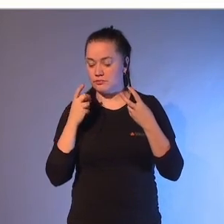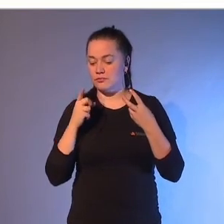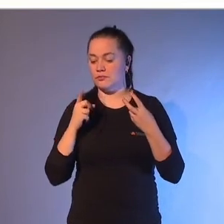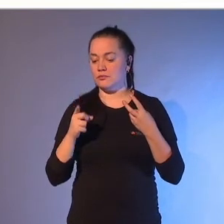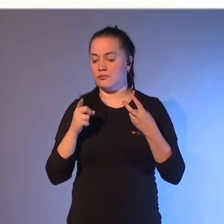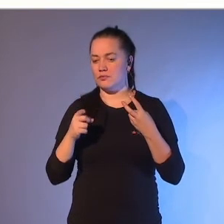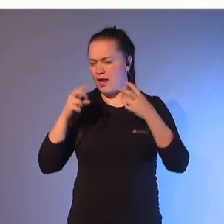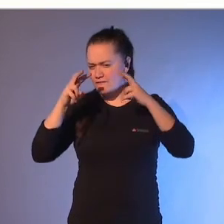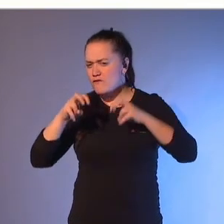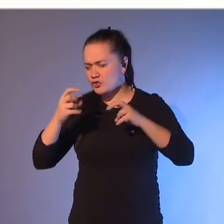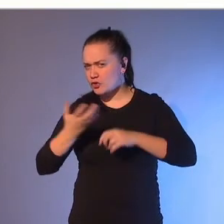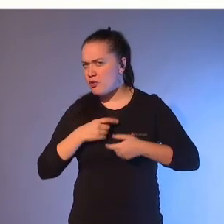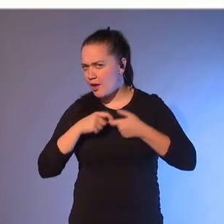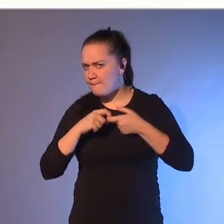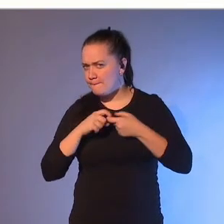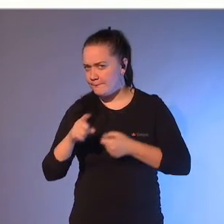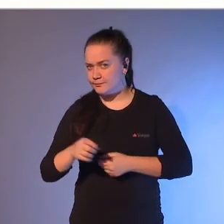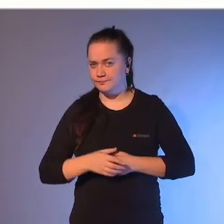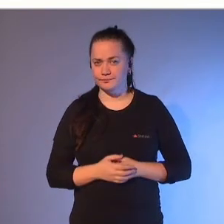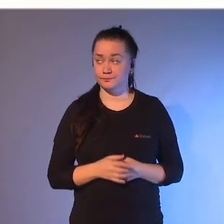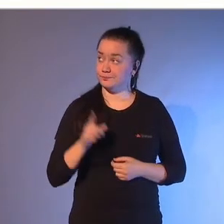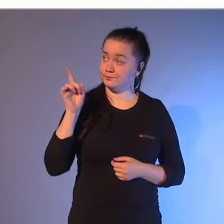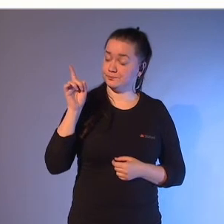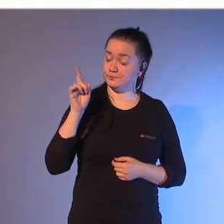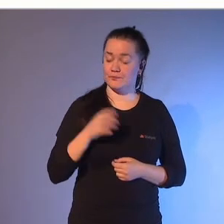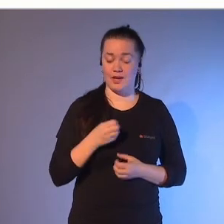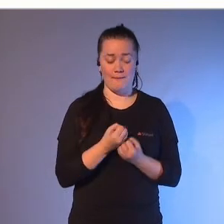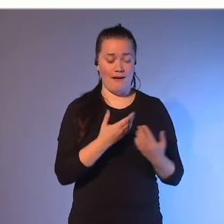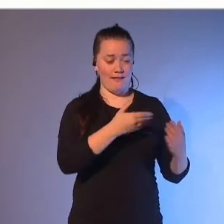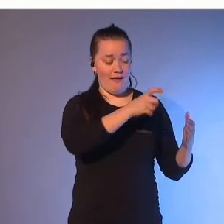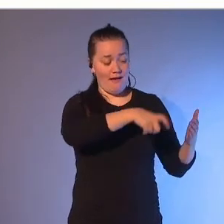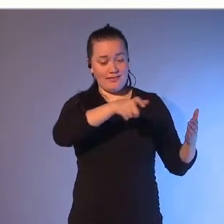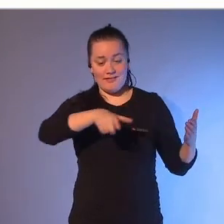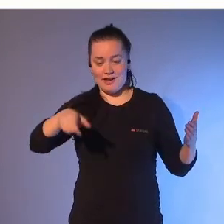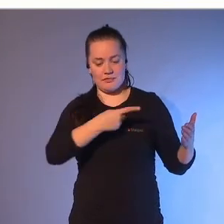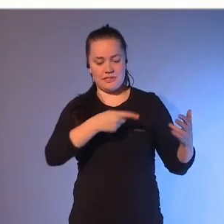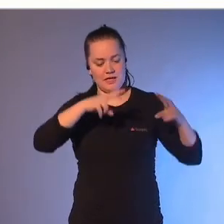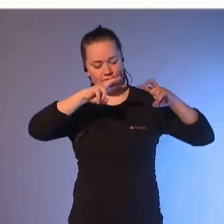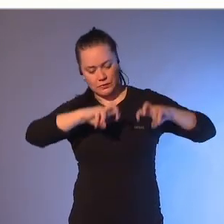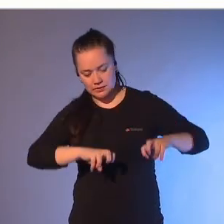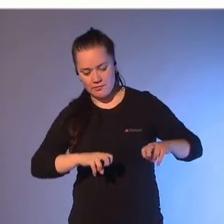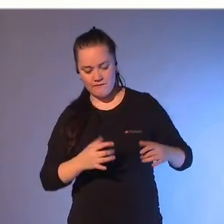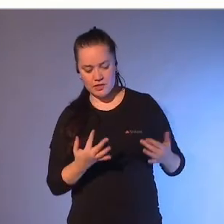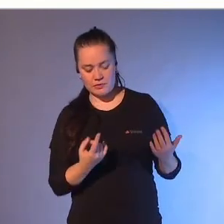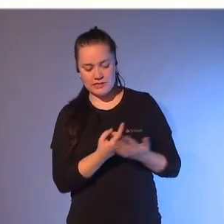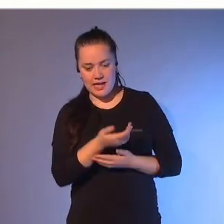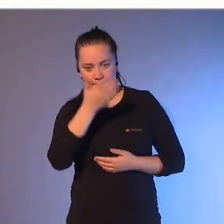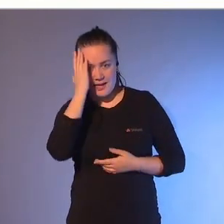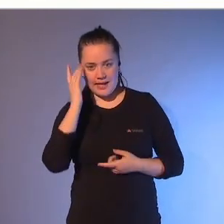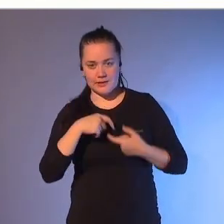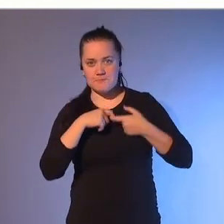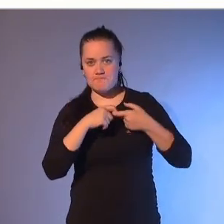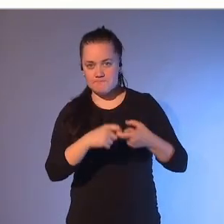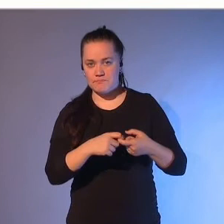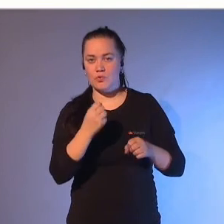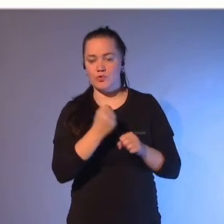Der det forsket en god del på. Her en hel rekke artikler som har forsket på hva som skjer med hjernen når